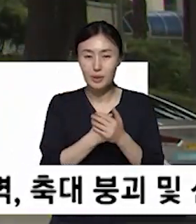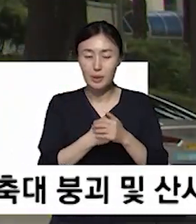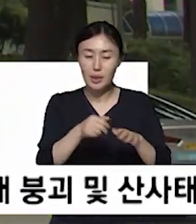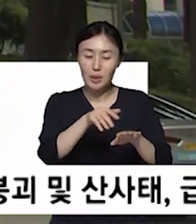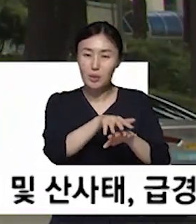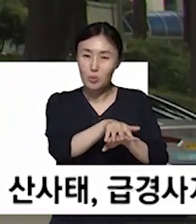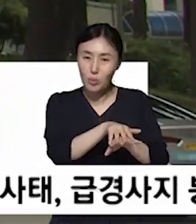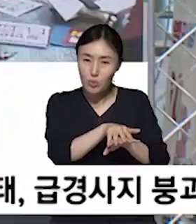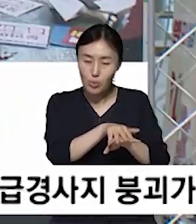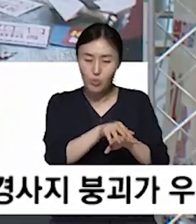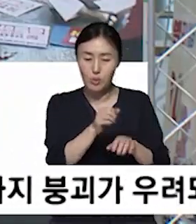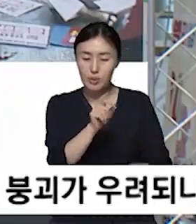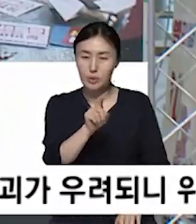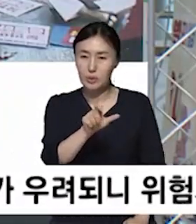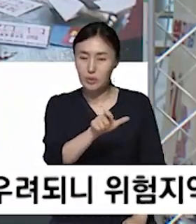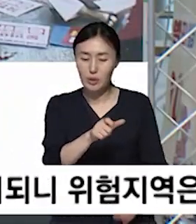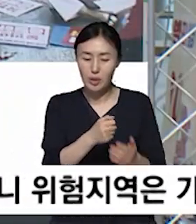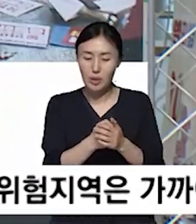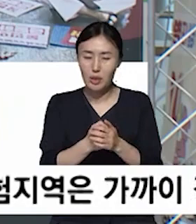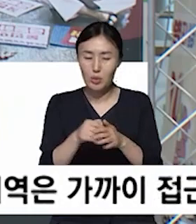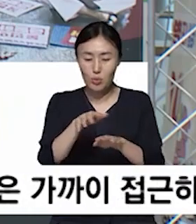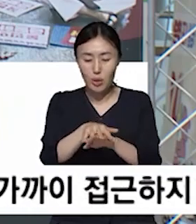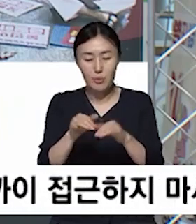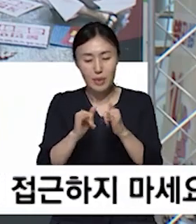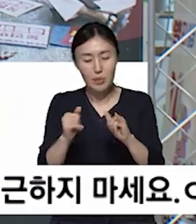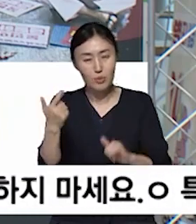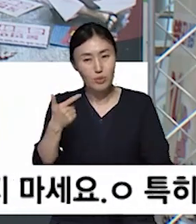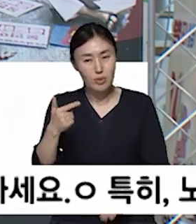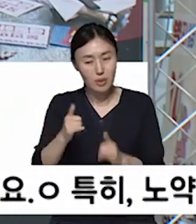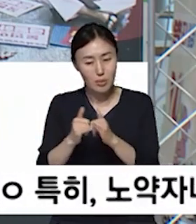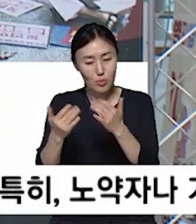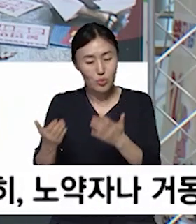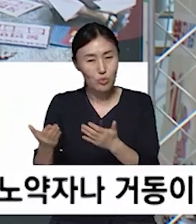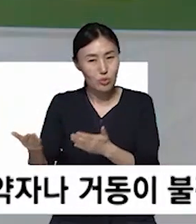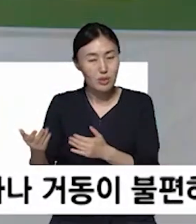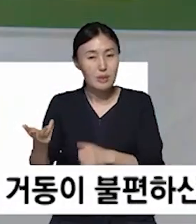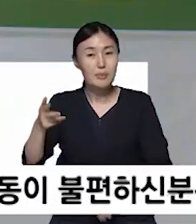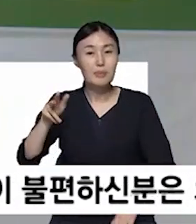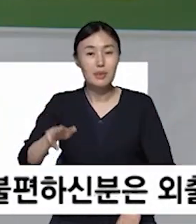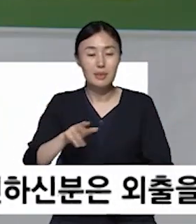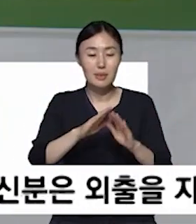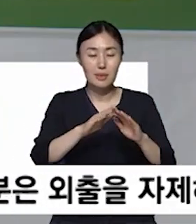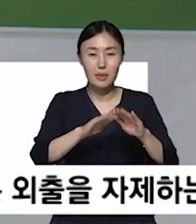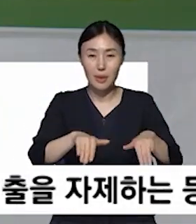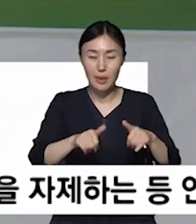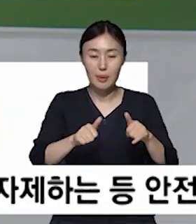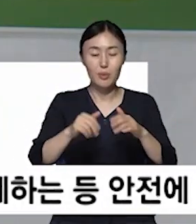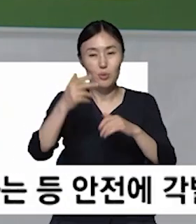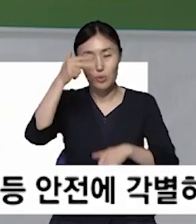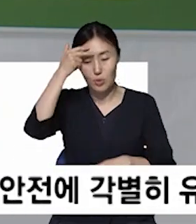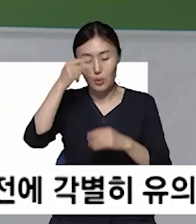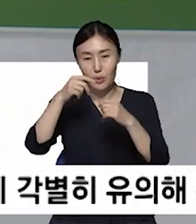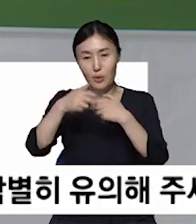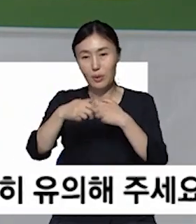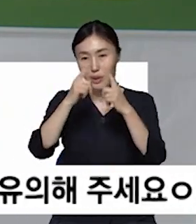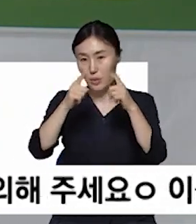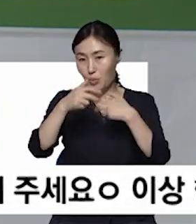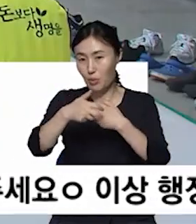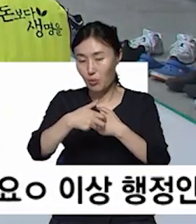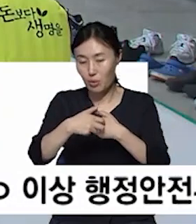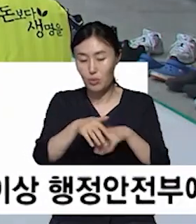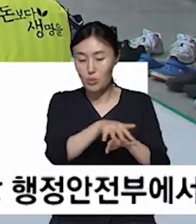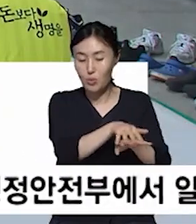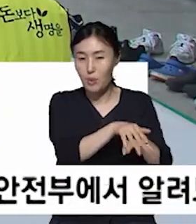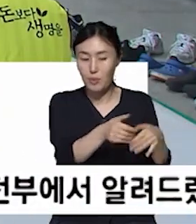보건의료노조 15개 지부, 조합원 6천여 명이 총파업에 나선 걸로 파악되지만 전남대병원과 조선대병원 등은